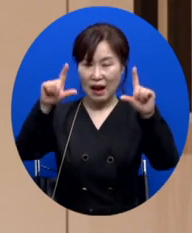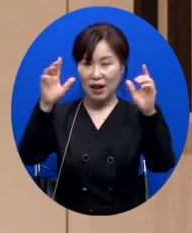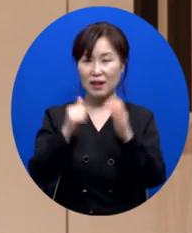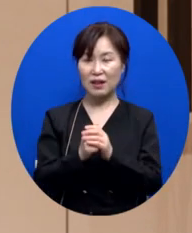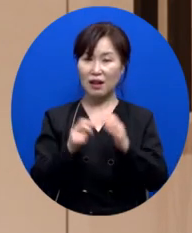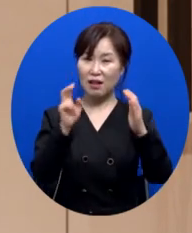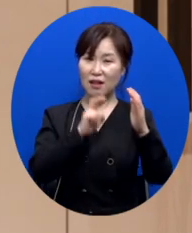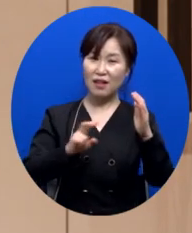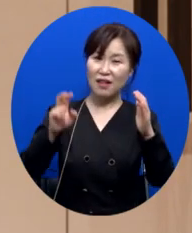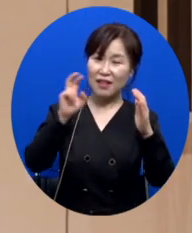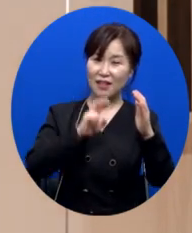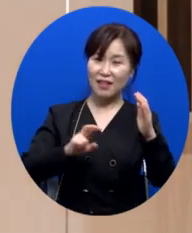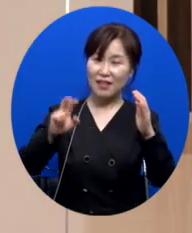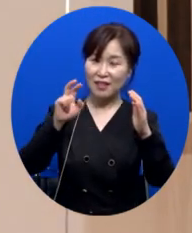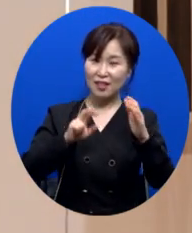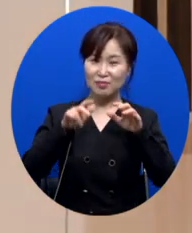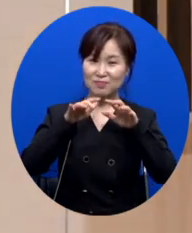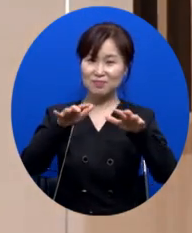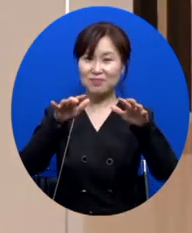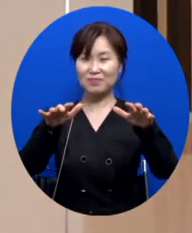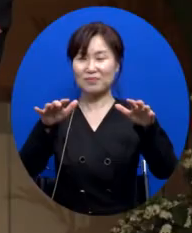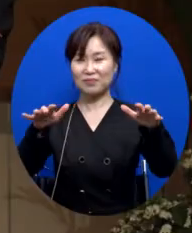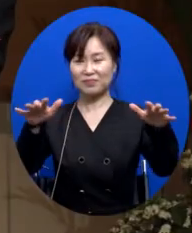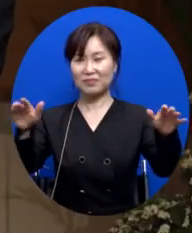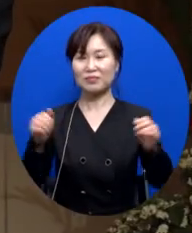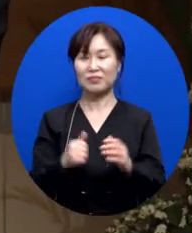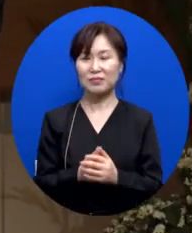소리가 예배당에 울려 퍼집니다